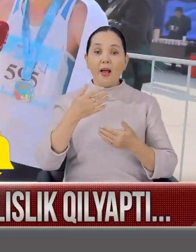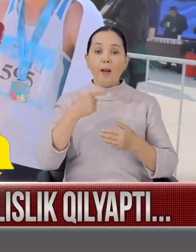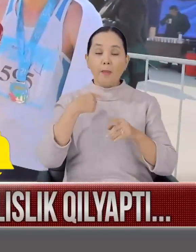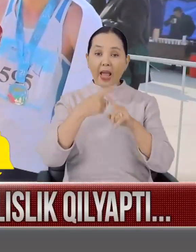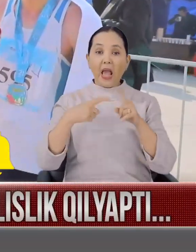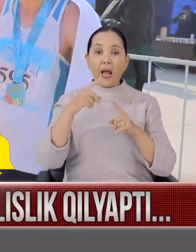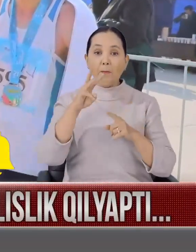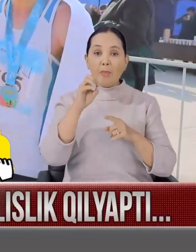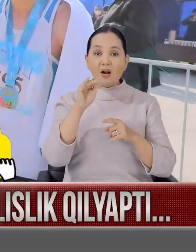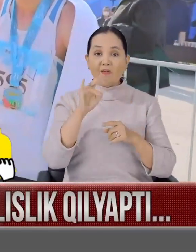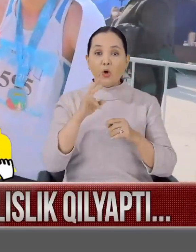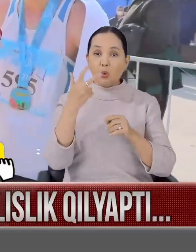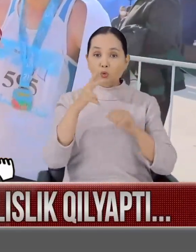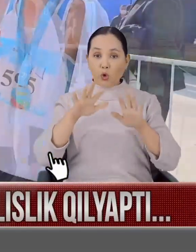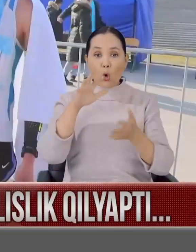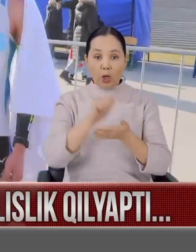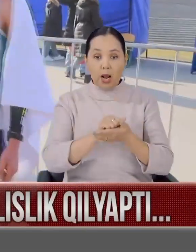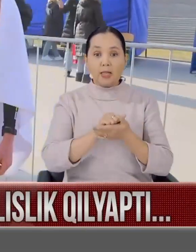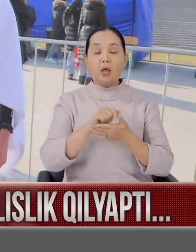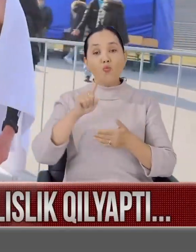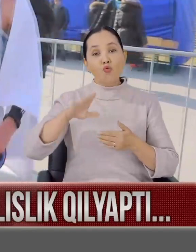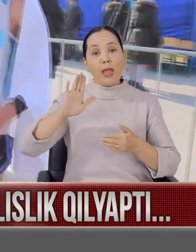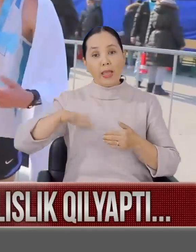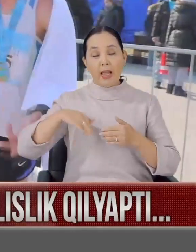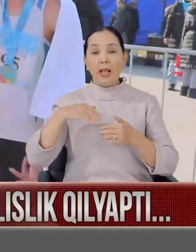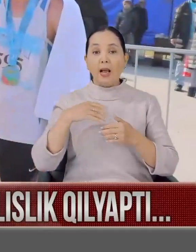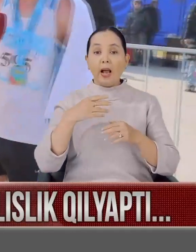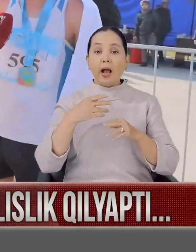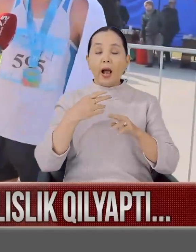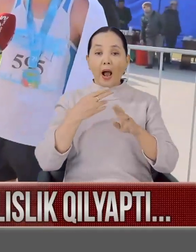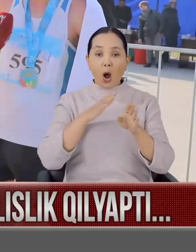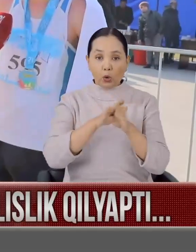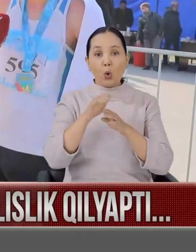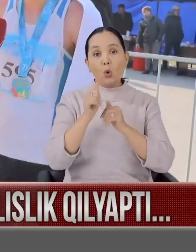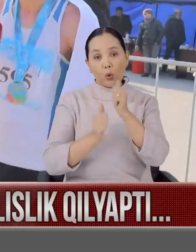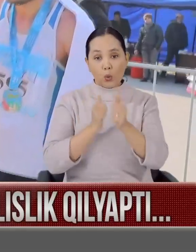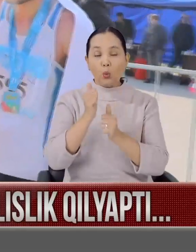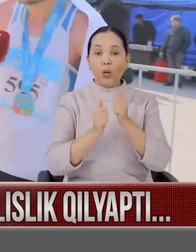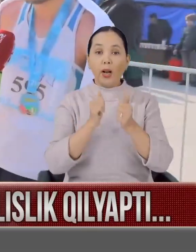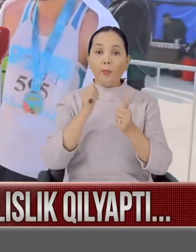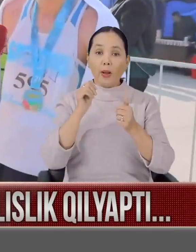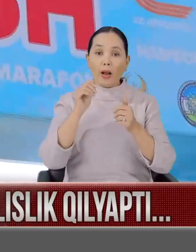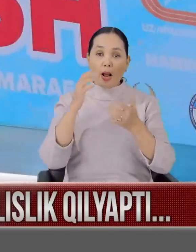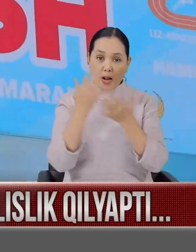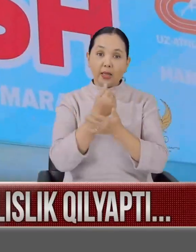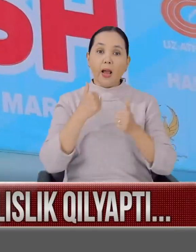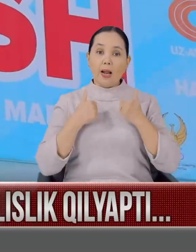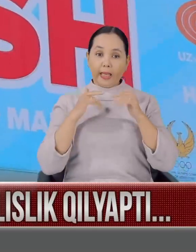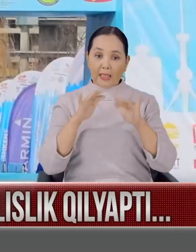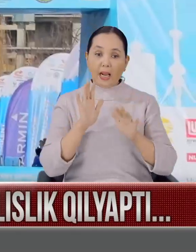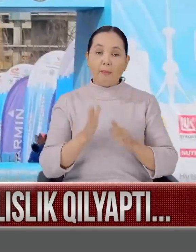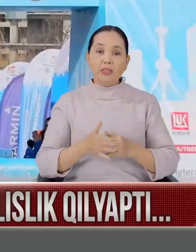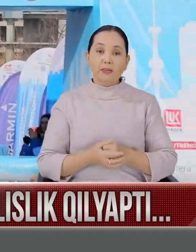yarim marafon bo'yi masofasida 3-chi o'rinda oldim. Bundan keyin to'liq marafon yugurib Olimpiada litsenziya olishga harakat qilamiz.